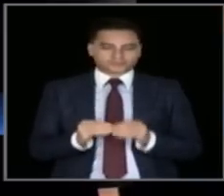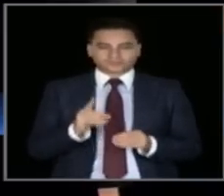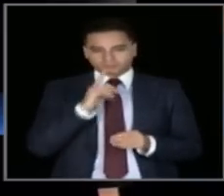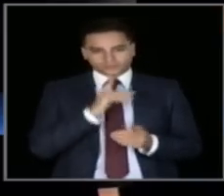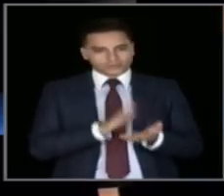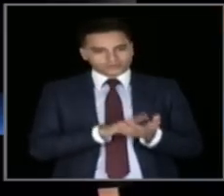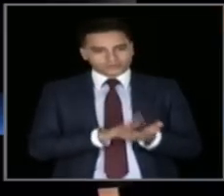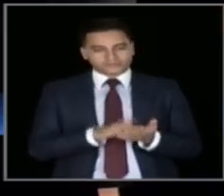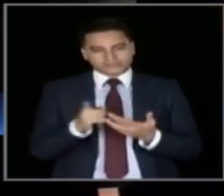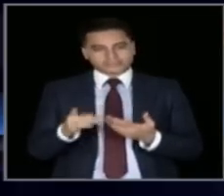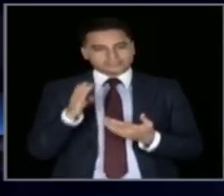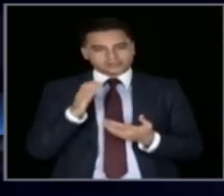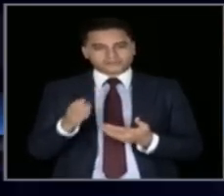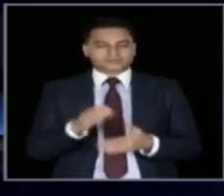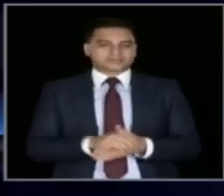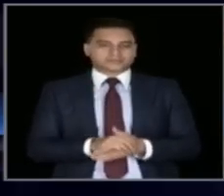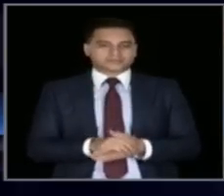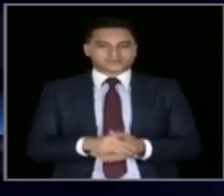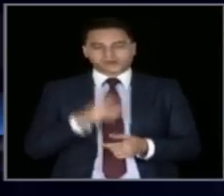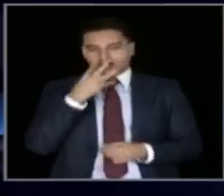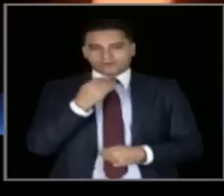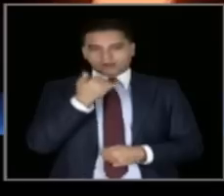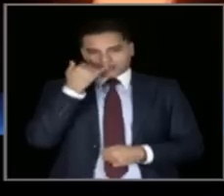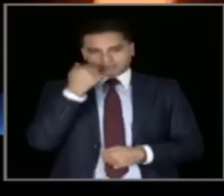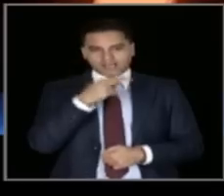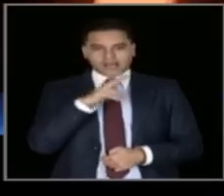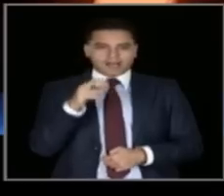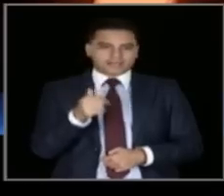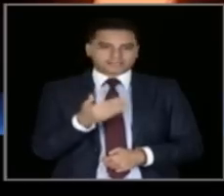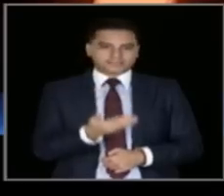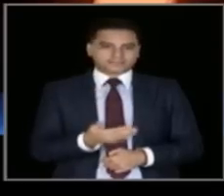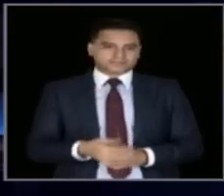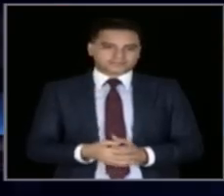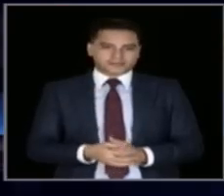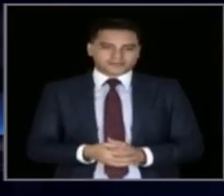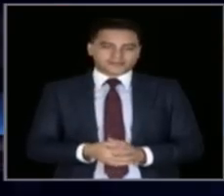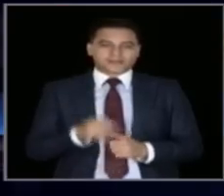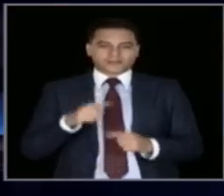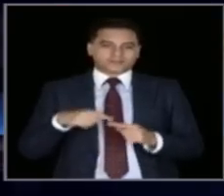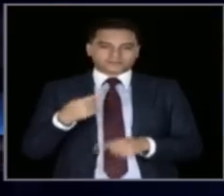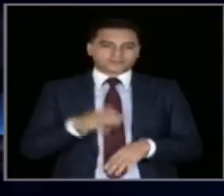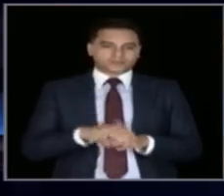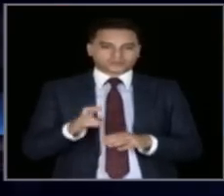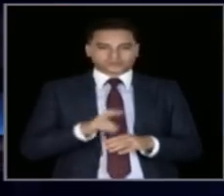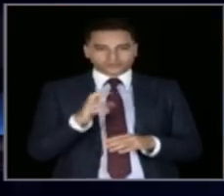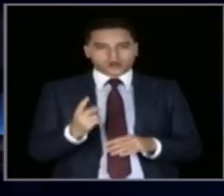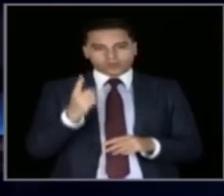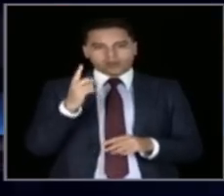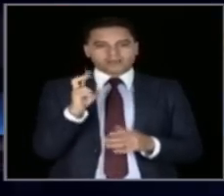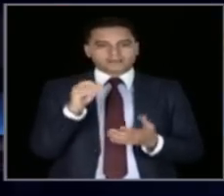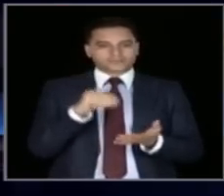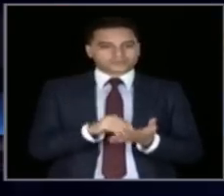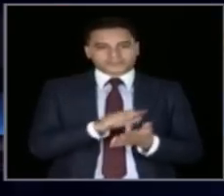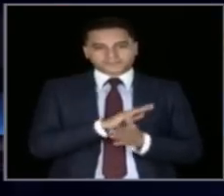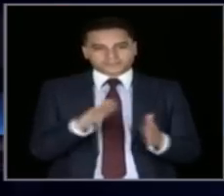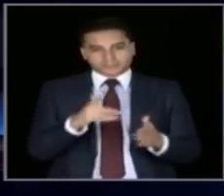هو مبسوط ان انت جاوبتي. والله روحك حلوة جدا يا علاء. اكيد طبعا. دلوقتي عندنا سؤال واحد ب 25